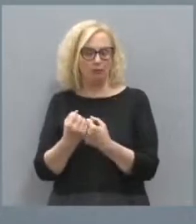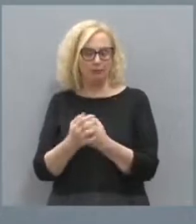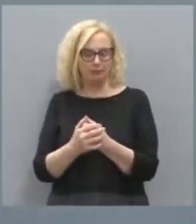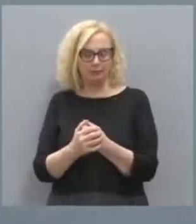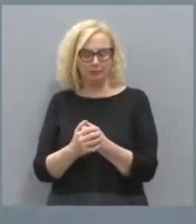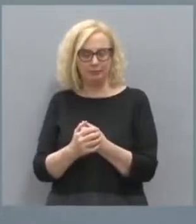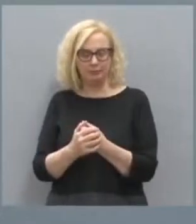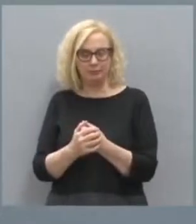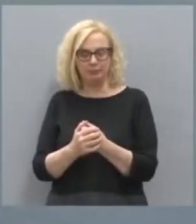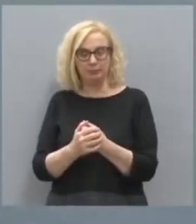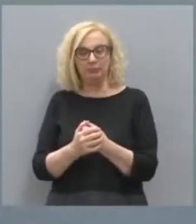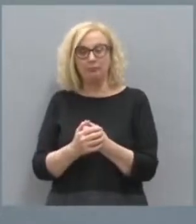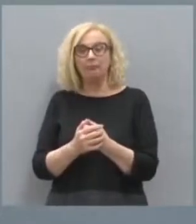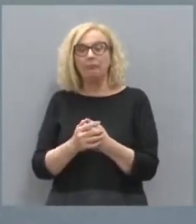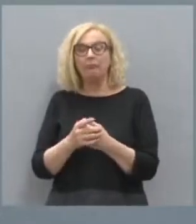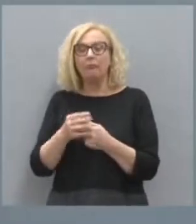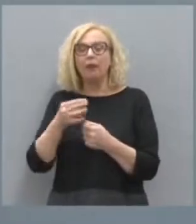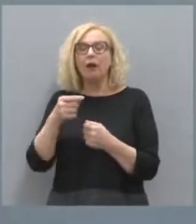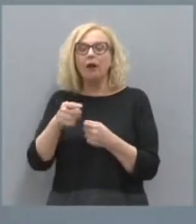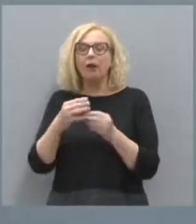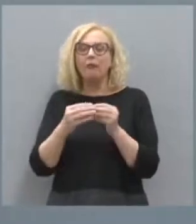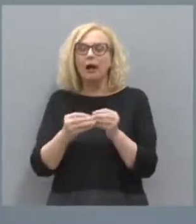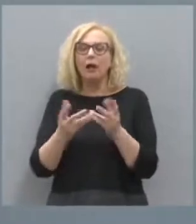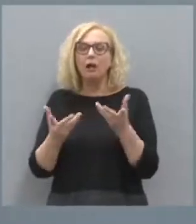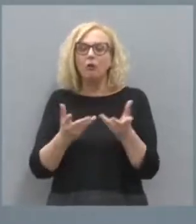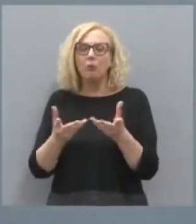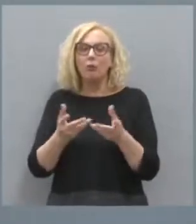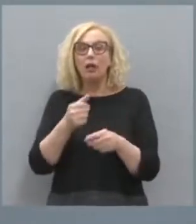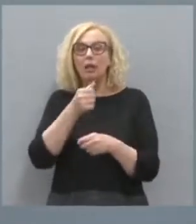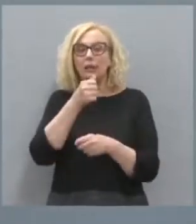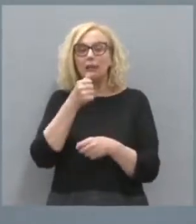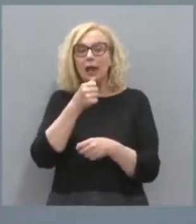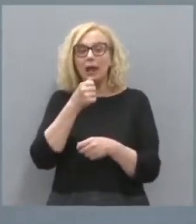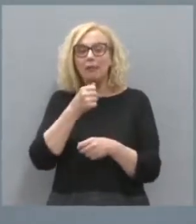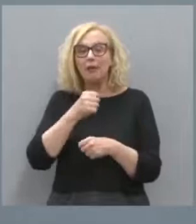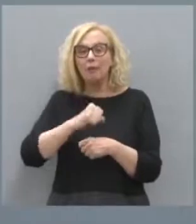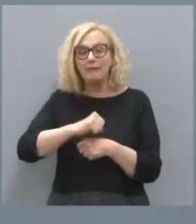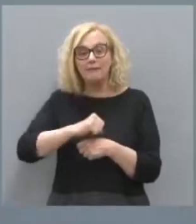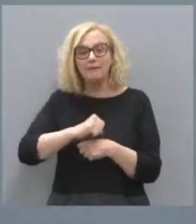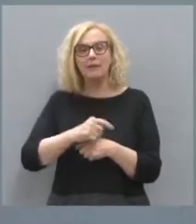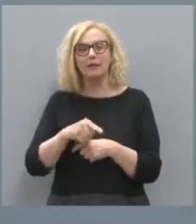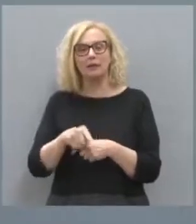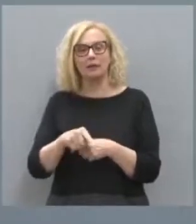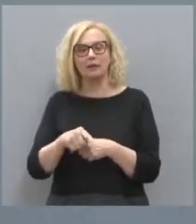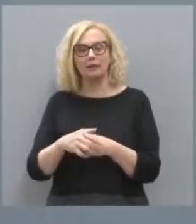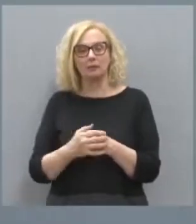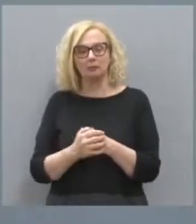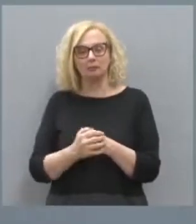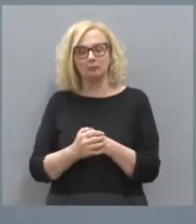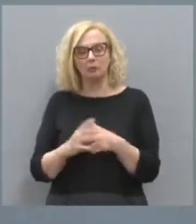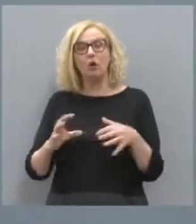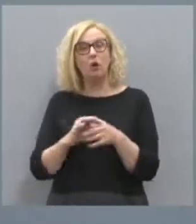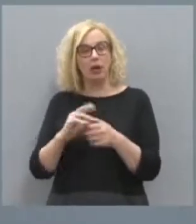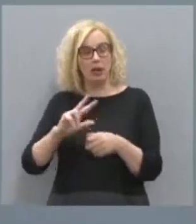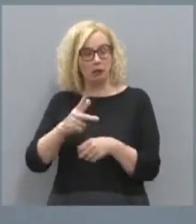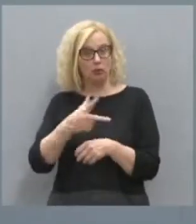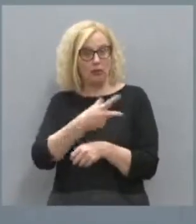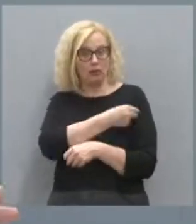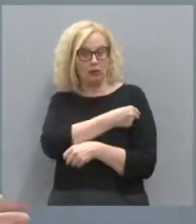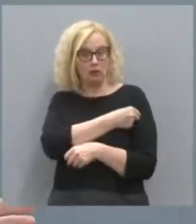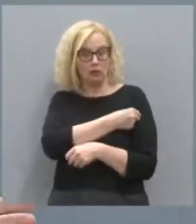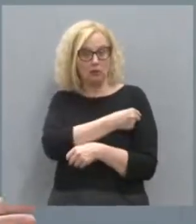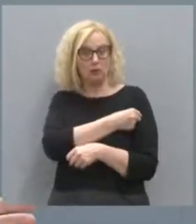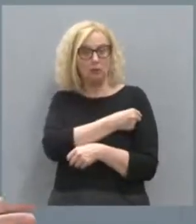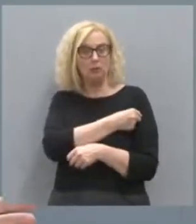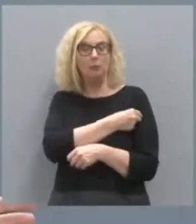per fare questo dobbiamo riuscire a dare un'accelerata forte questo sulle terze dove ma questo vale